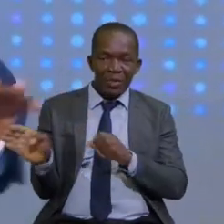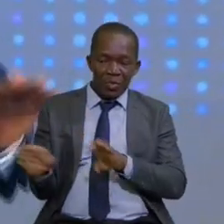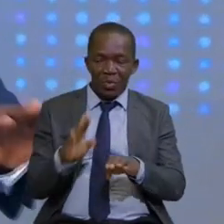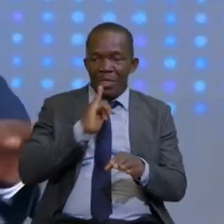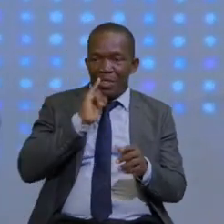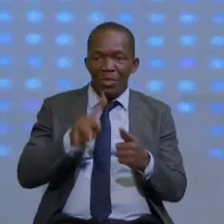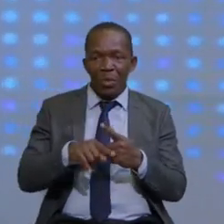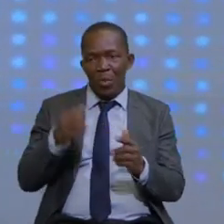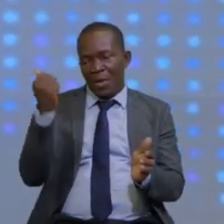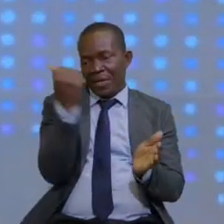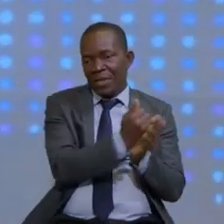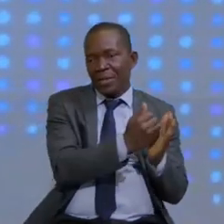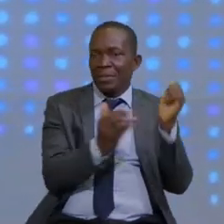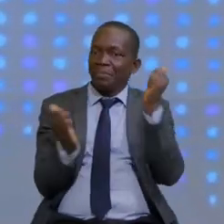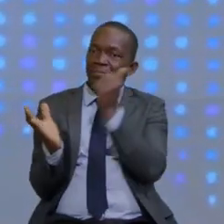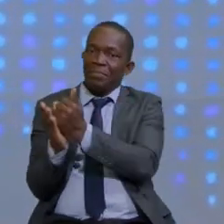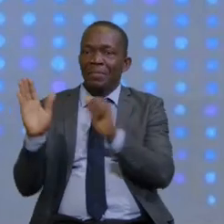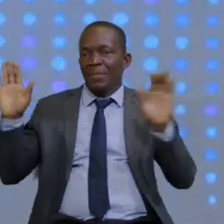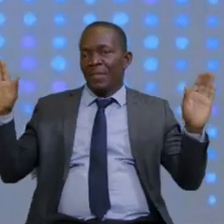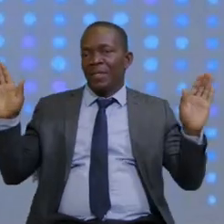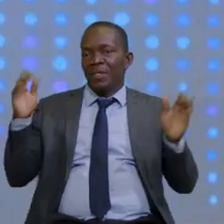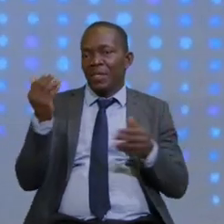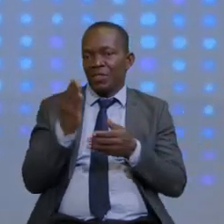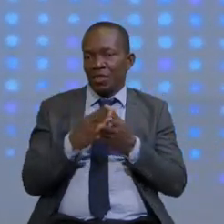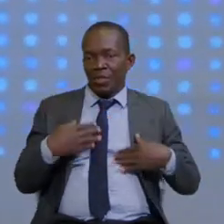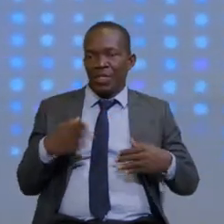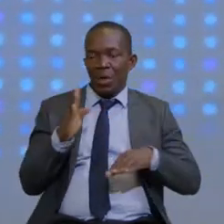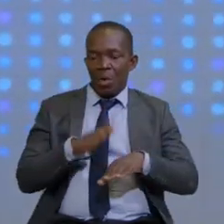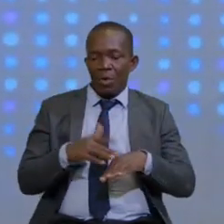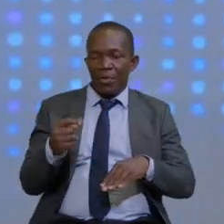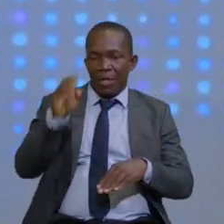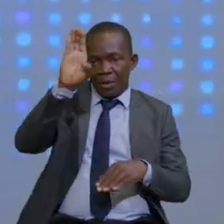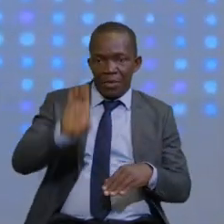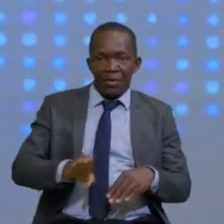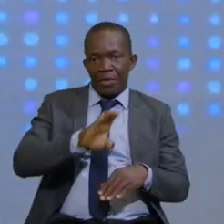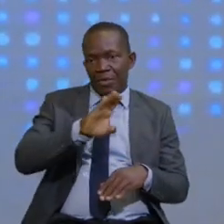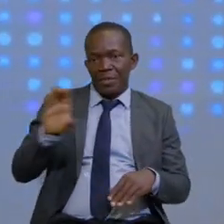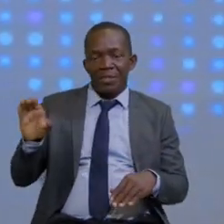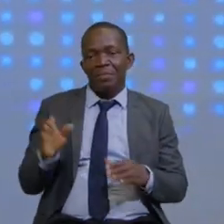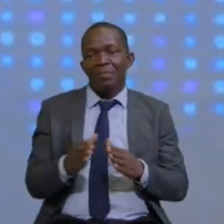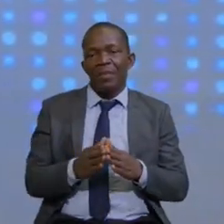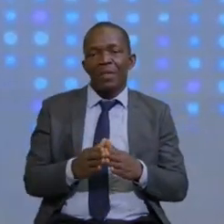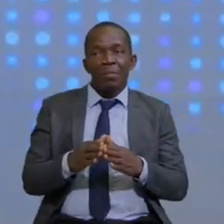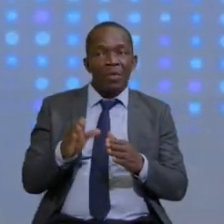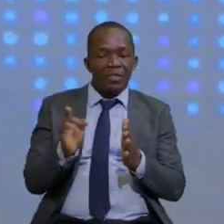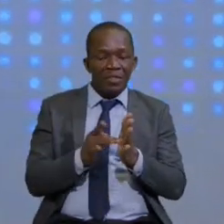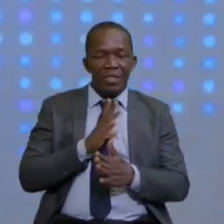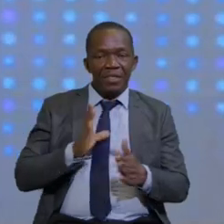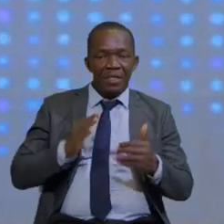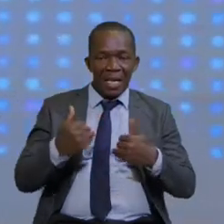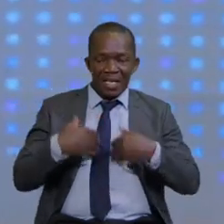nous l'avons fait, mais il avait la puissance sur le pire ennemi.